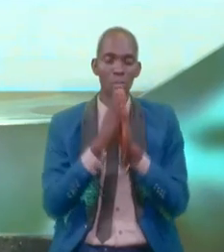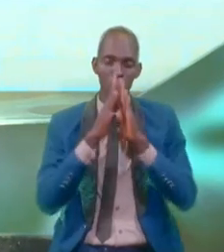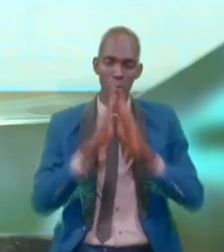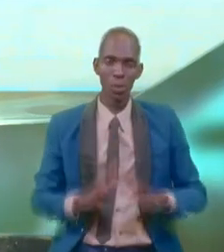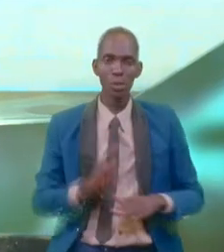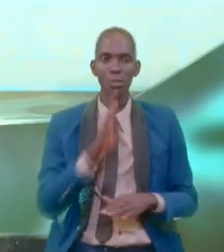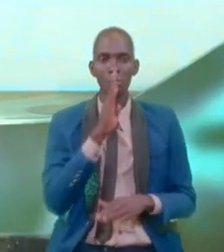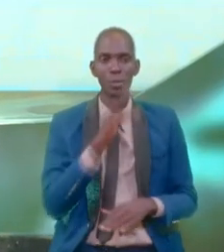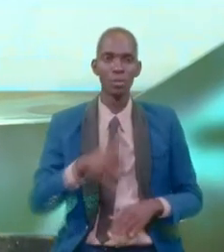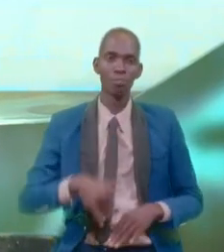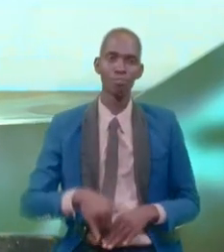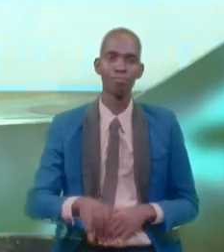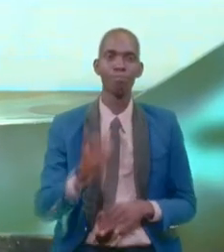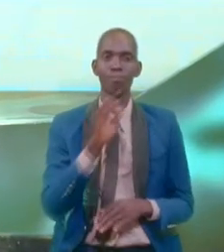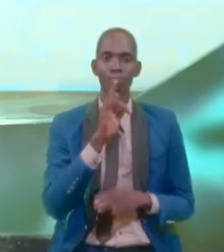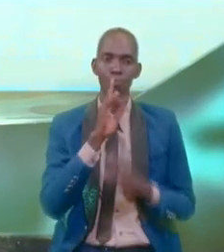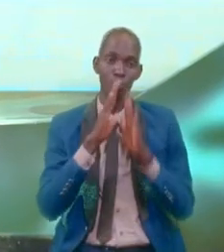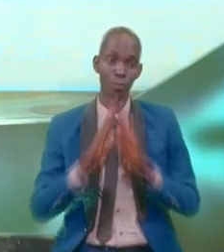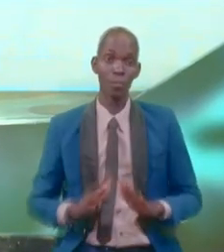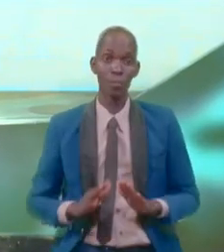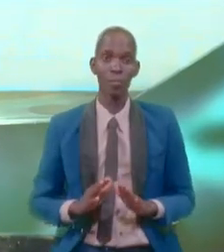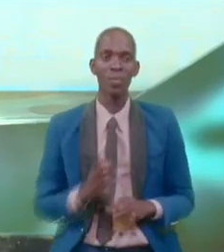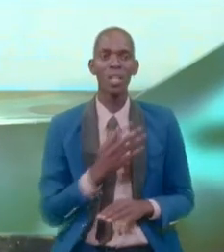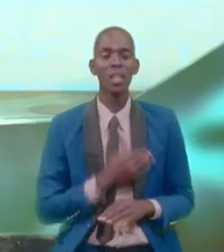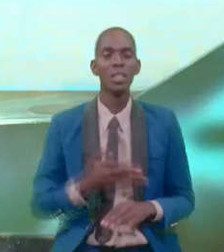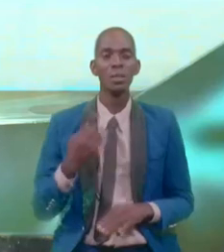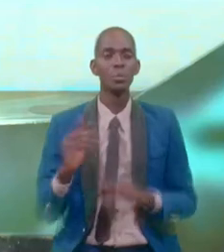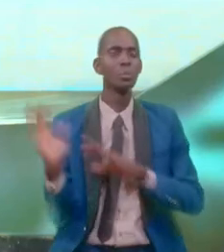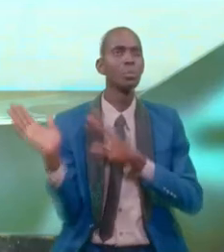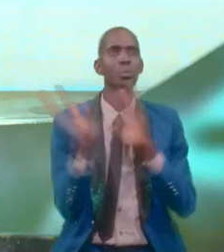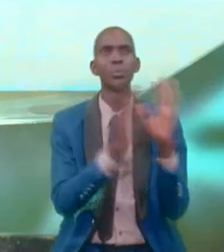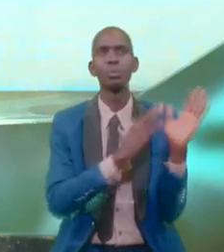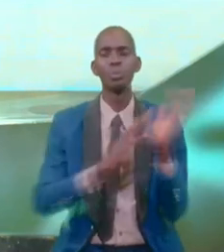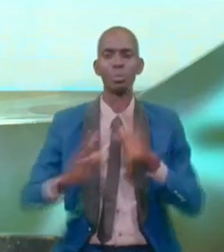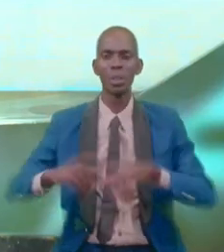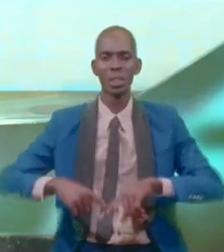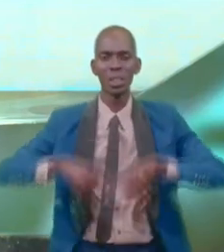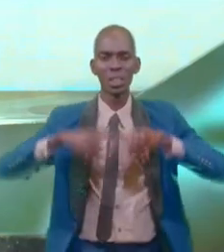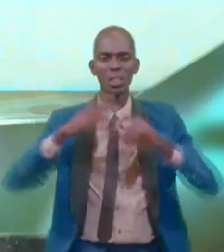Et le vent cessa. Il y eut un grand calme.